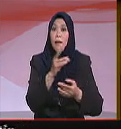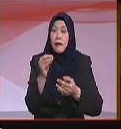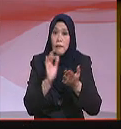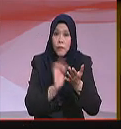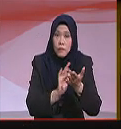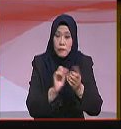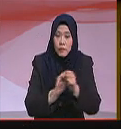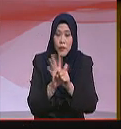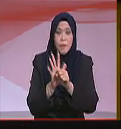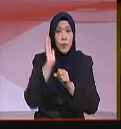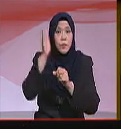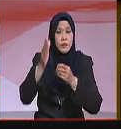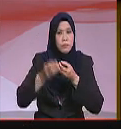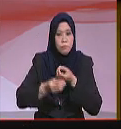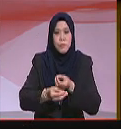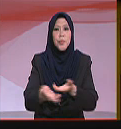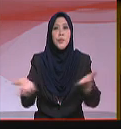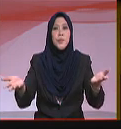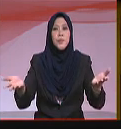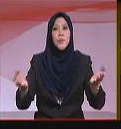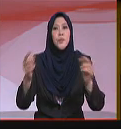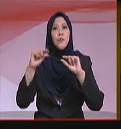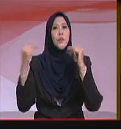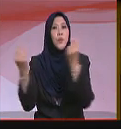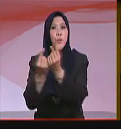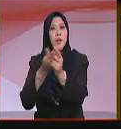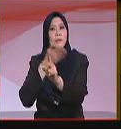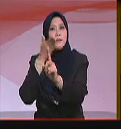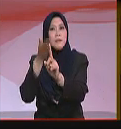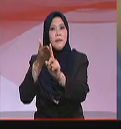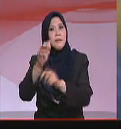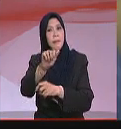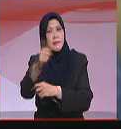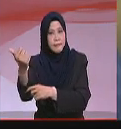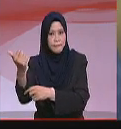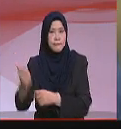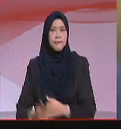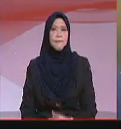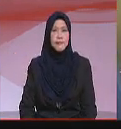akan diperluaskan kepada kumpulan sasar yang lain.